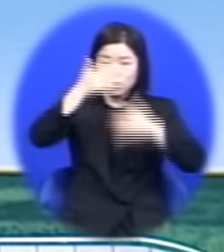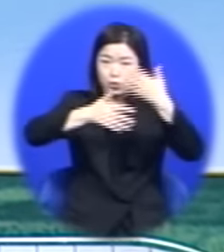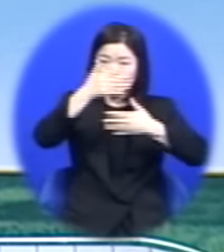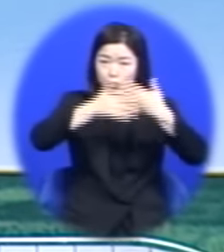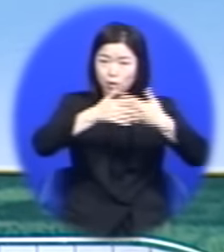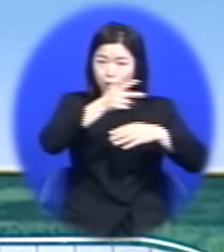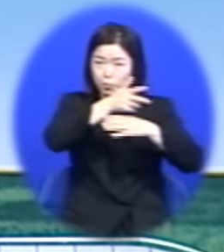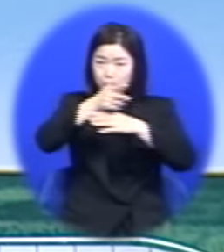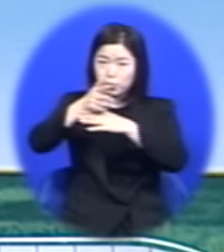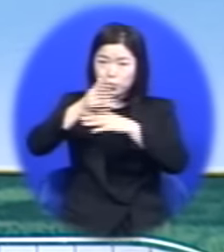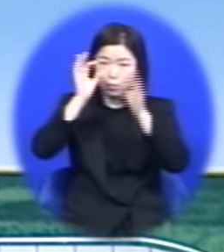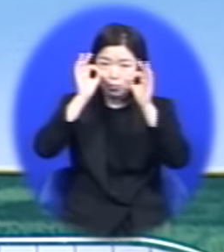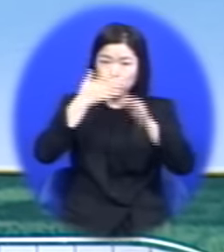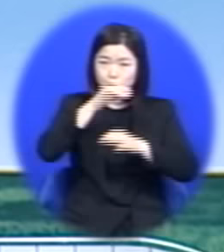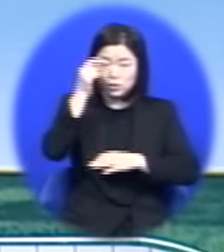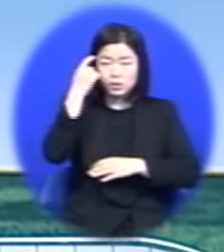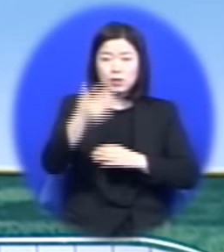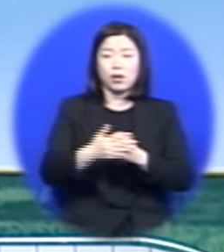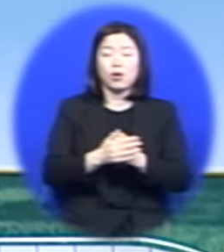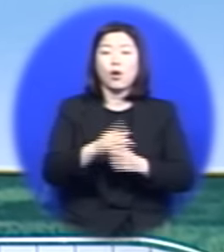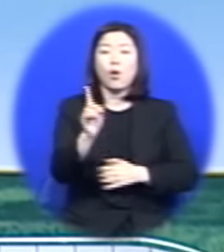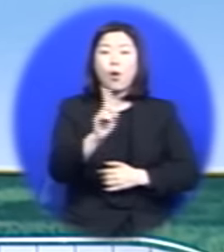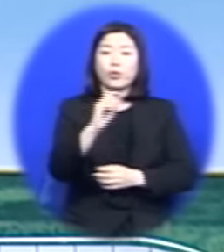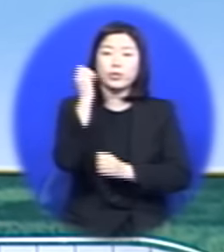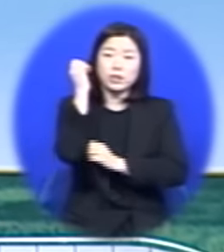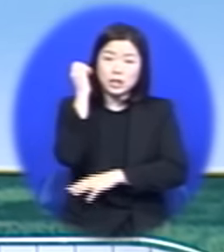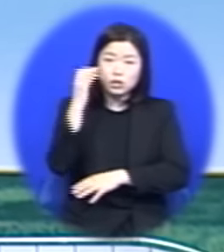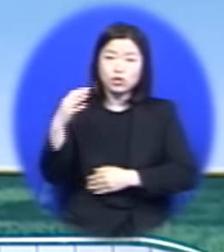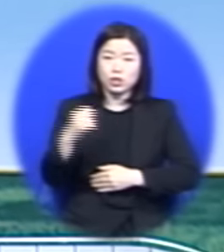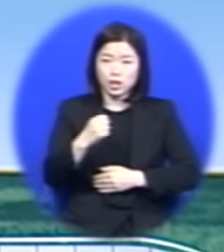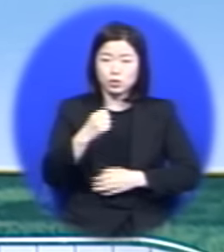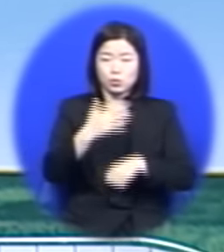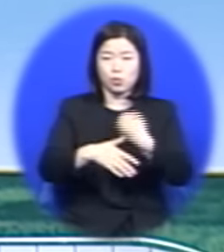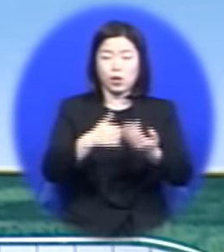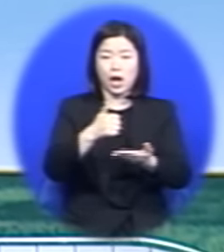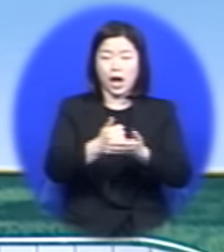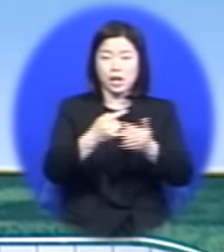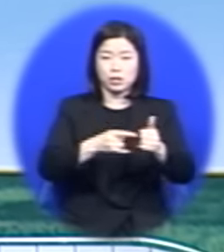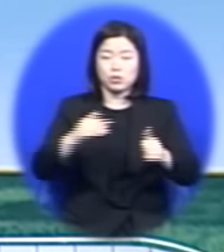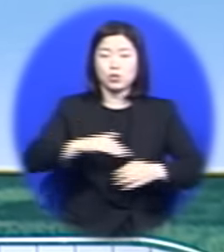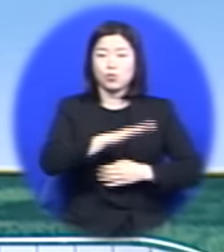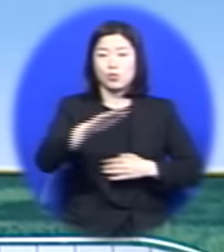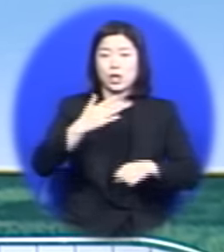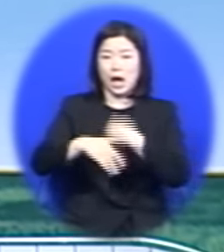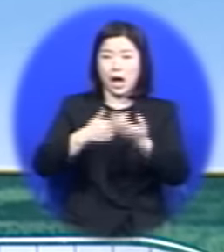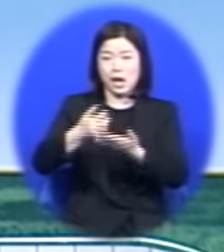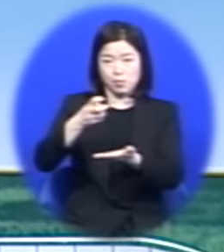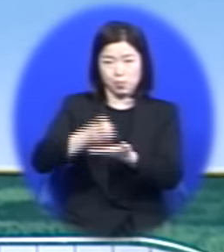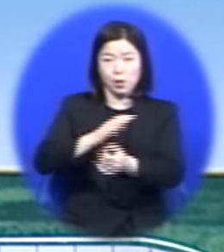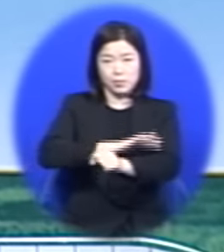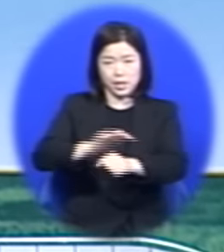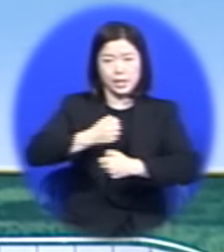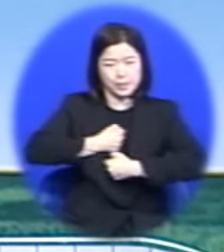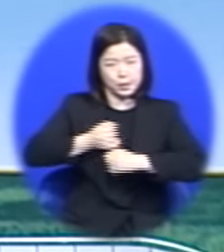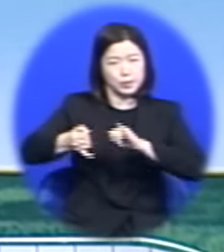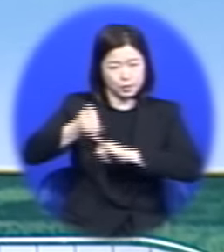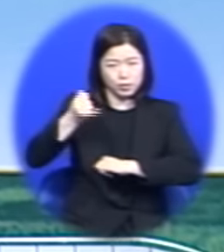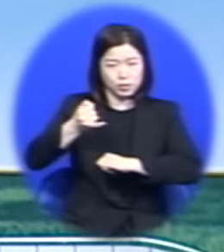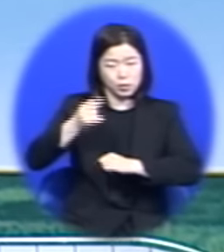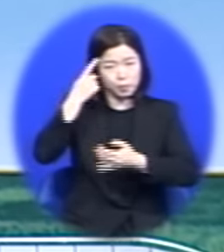한번 점검해 볼까요? 무슨 기준으로 하나님께서 우리가 하나님의 계명을 잘 지켰는지 안